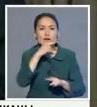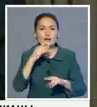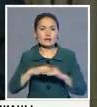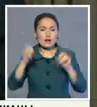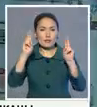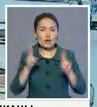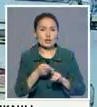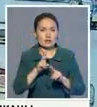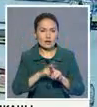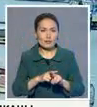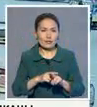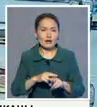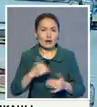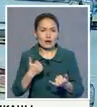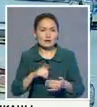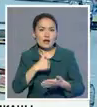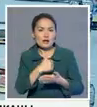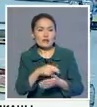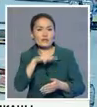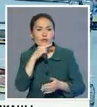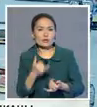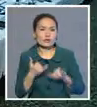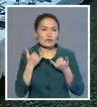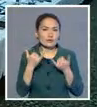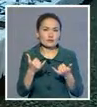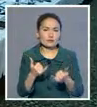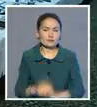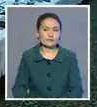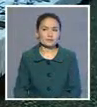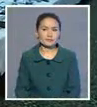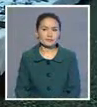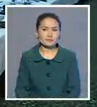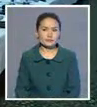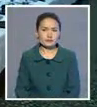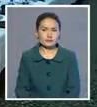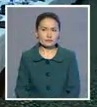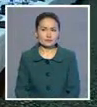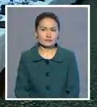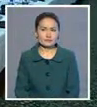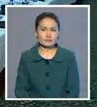Ресей мамандары қазір осыған бас қатыруда, дейді сарапшылар. Айгүл Ермахан, Талғат Бекпенбетов, Ұлттық арна.